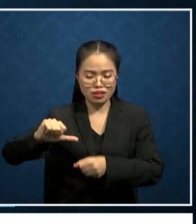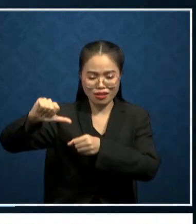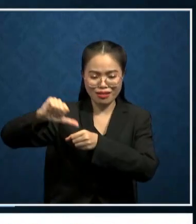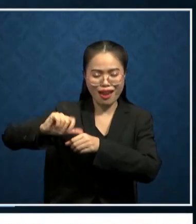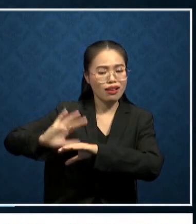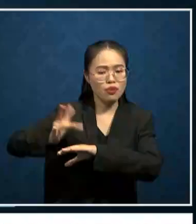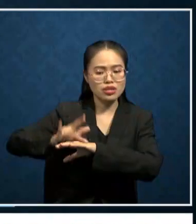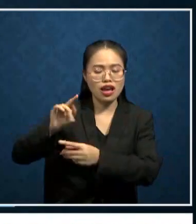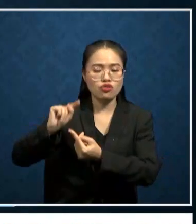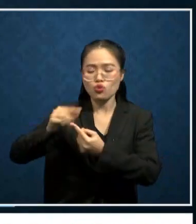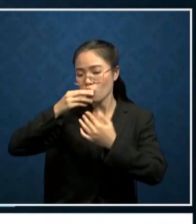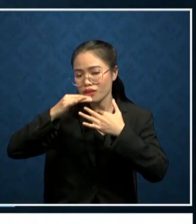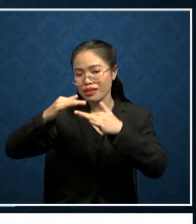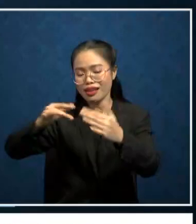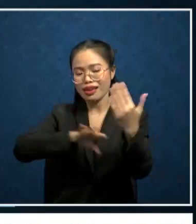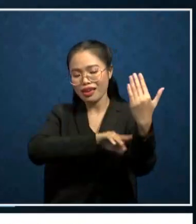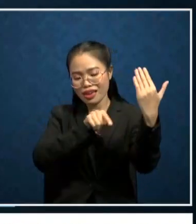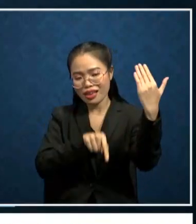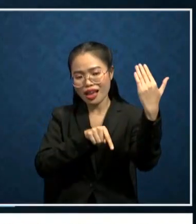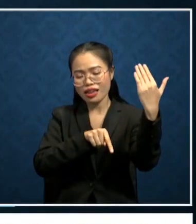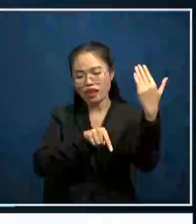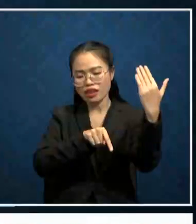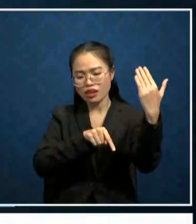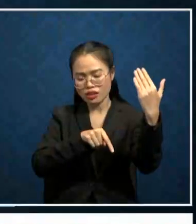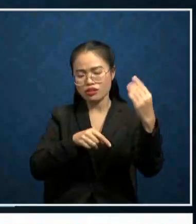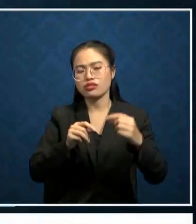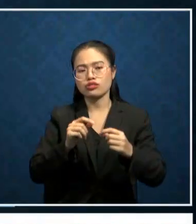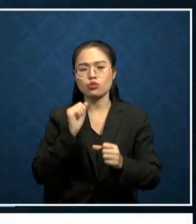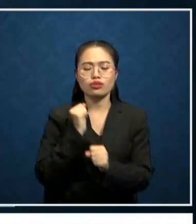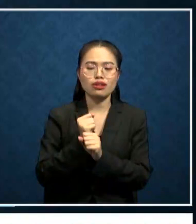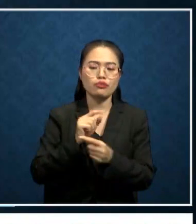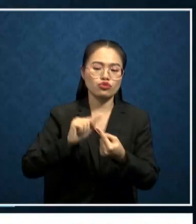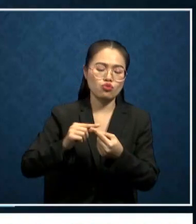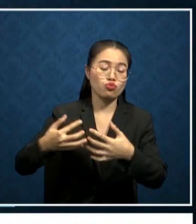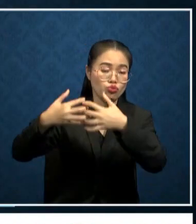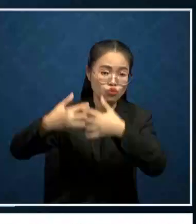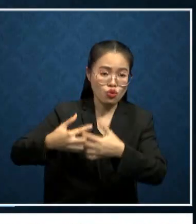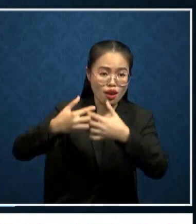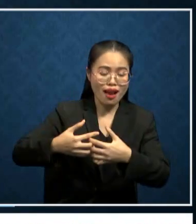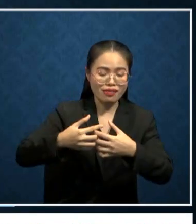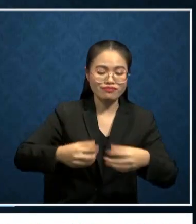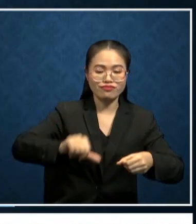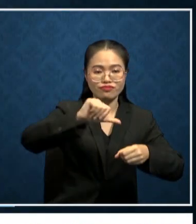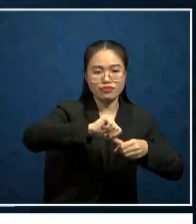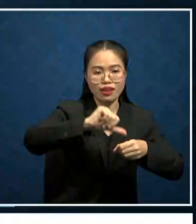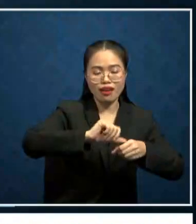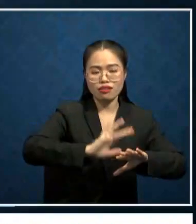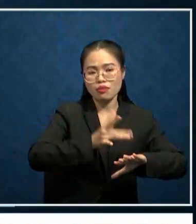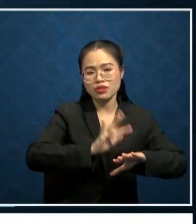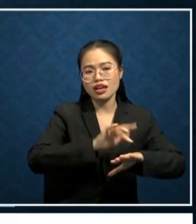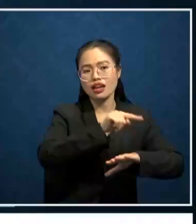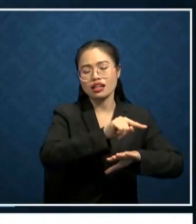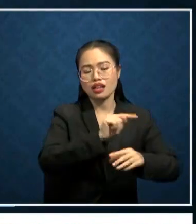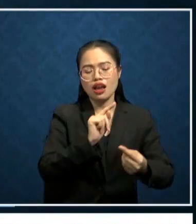ในอ่าวไทยให้มีเพียงพอต่อความต้องการในส่วนของโรงงานแยกกาสธรรมชาติและกำหนดหลักเกณฑ์การใช้ให้